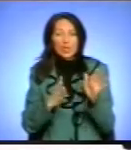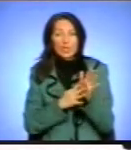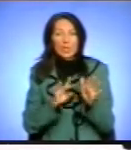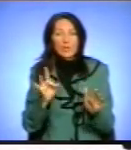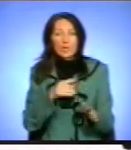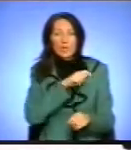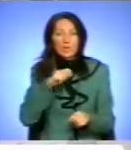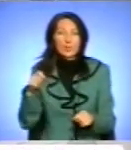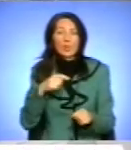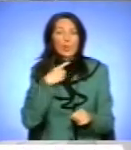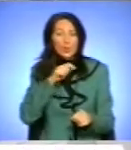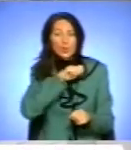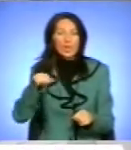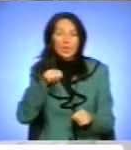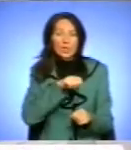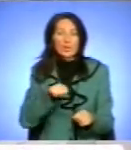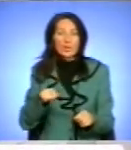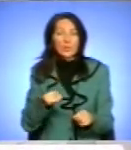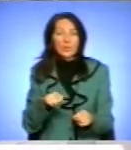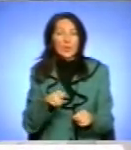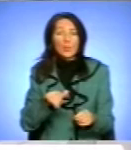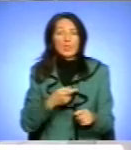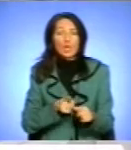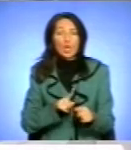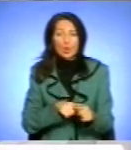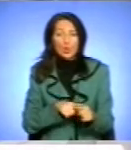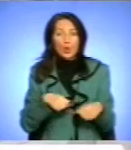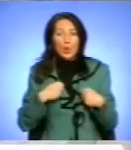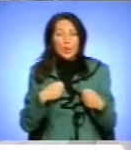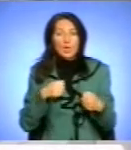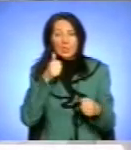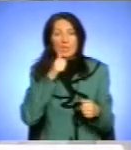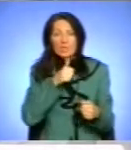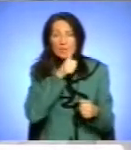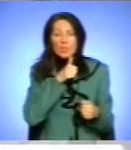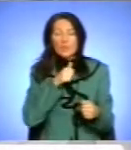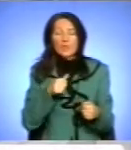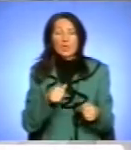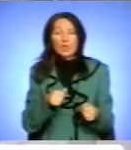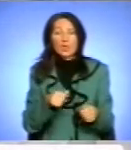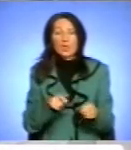поранень по шиї нанесла. Після цього, намагаючись скрити сліди злочину,